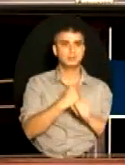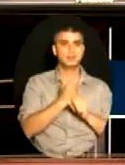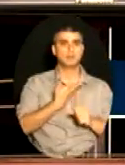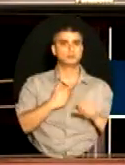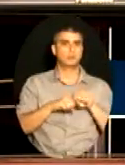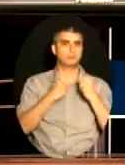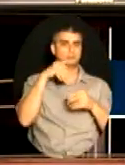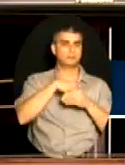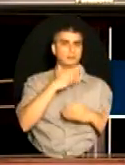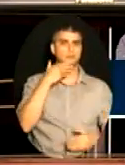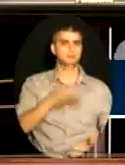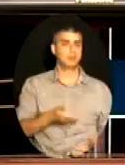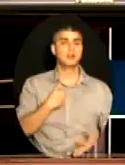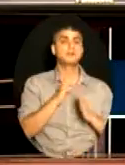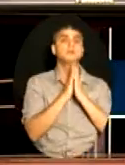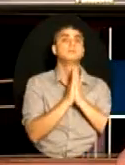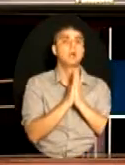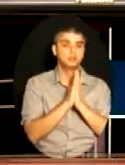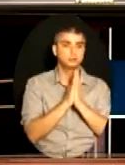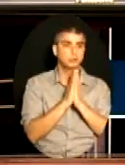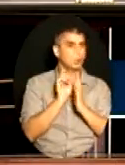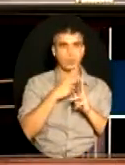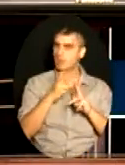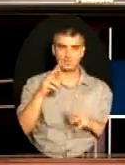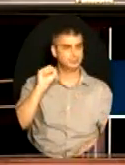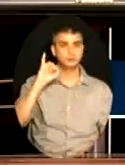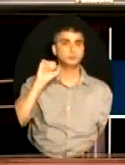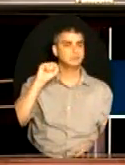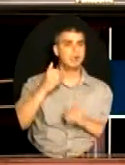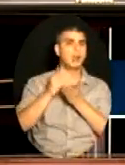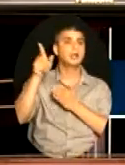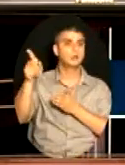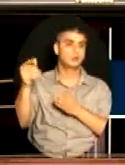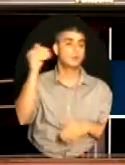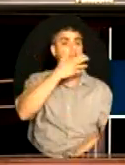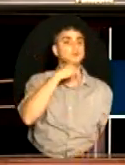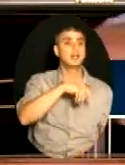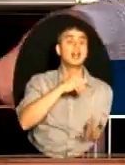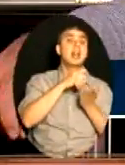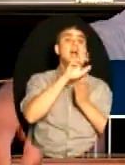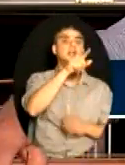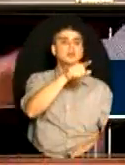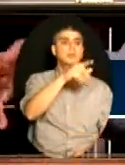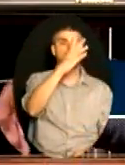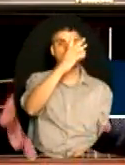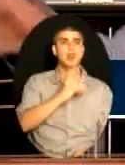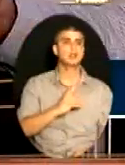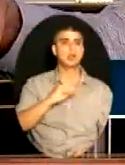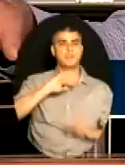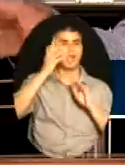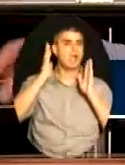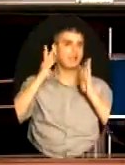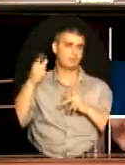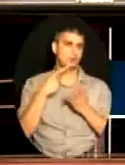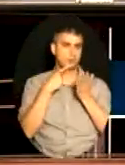לנו נזקים בתוך הארץ. אני ביקשתי לא רק מסוסיה להרחיק אותם לתוך הארץ, אלא להרחיק אותם לדרום הר חברון,